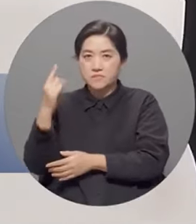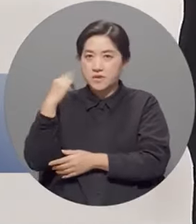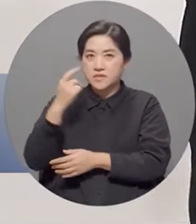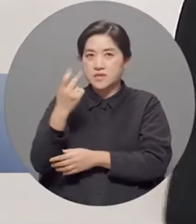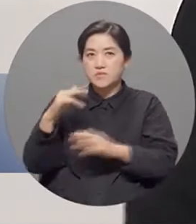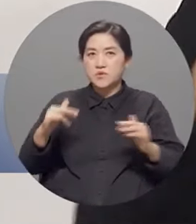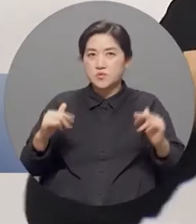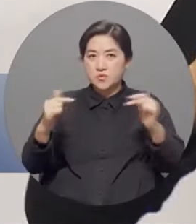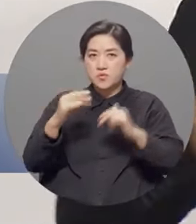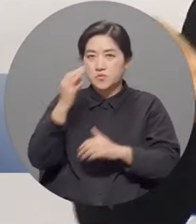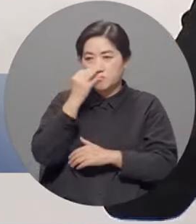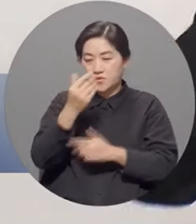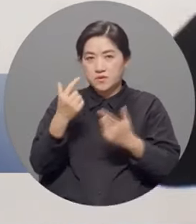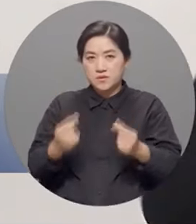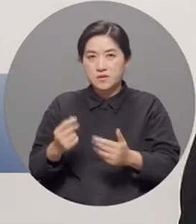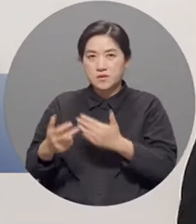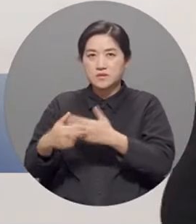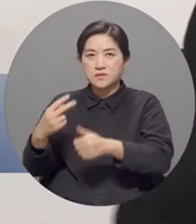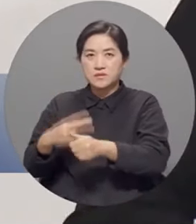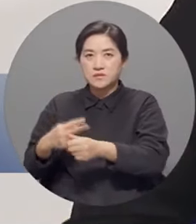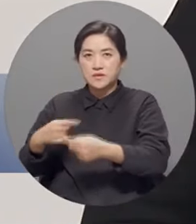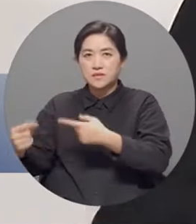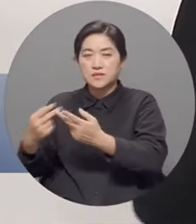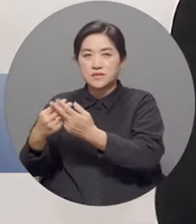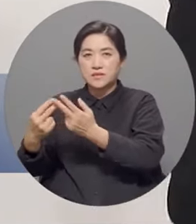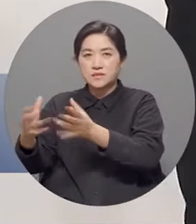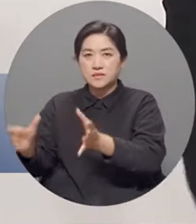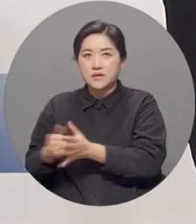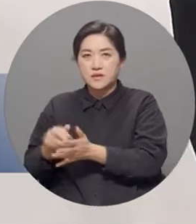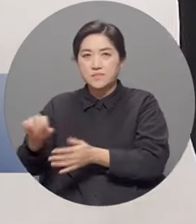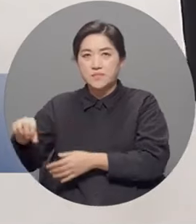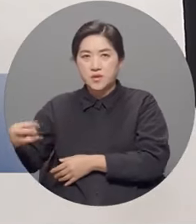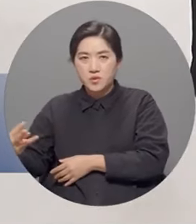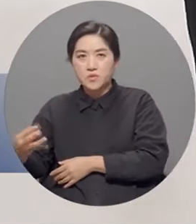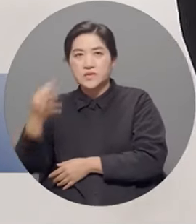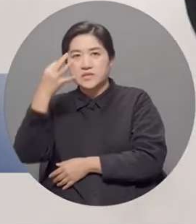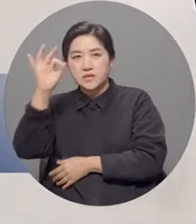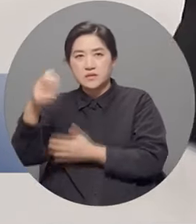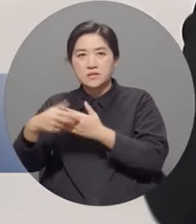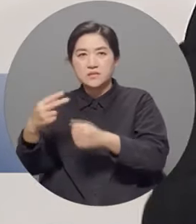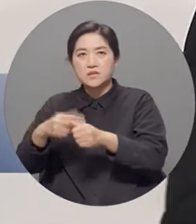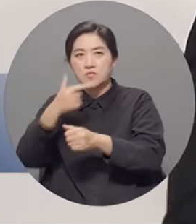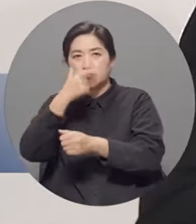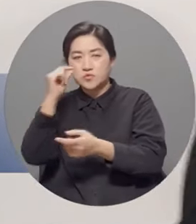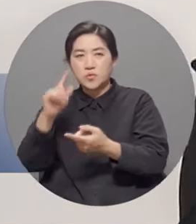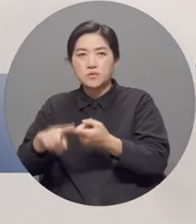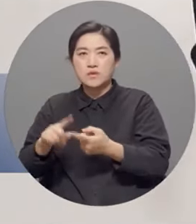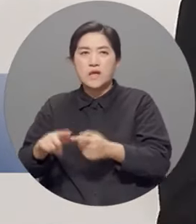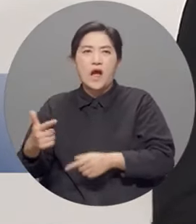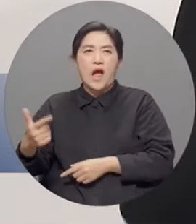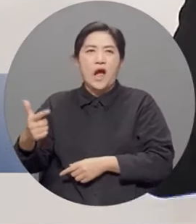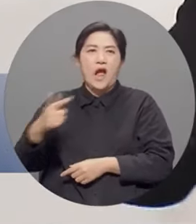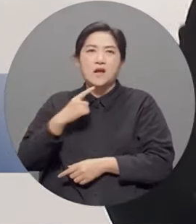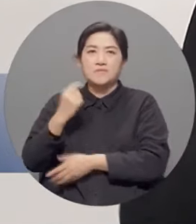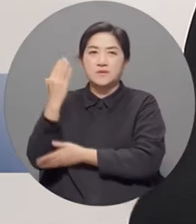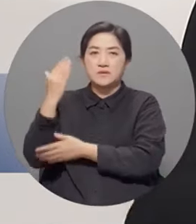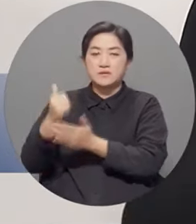TV 토론에서 보셨듯이 의사단체 측 패널도 인정한 의사 부족을